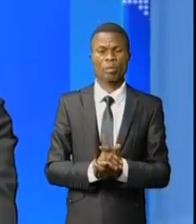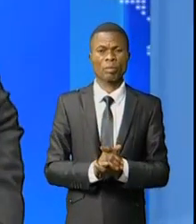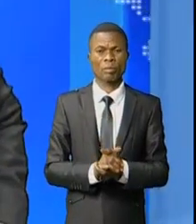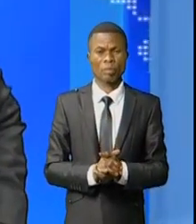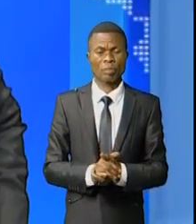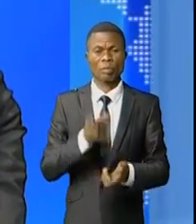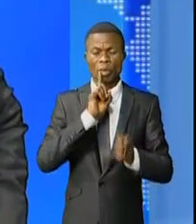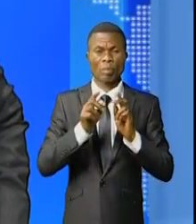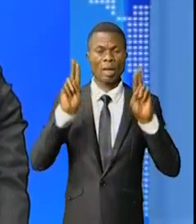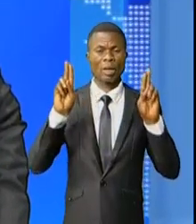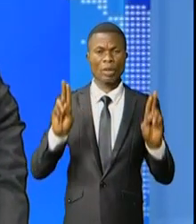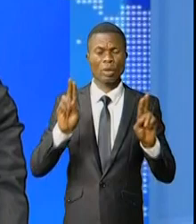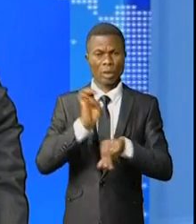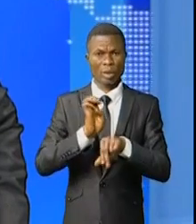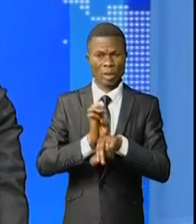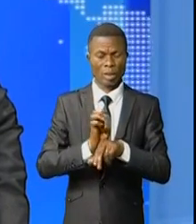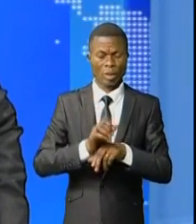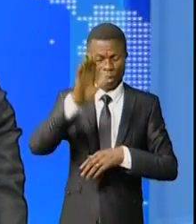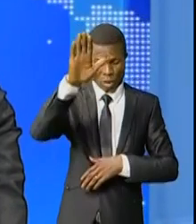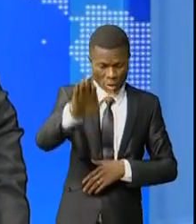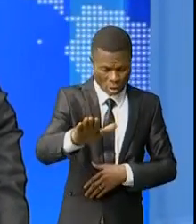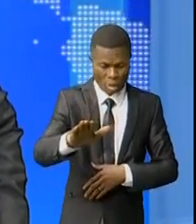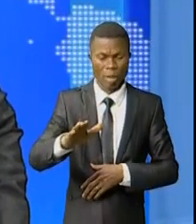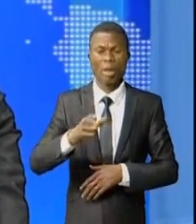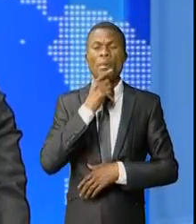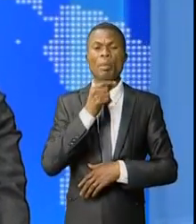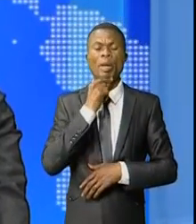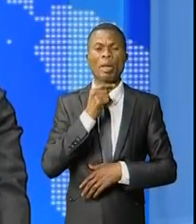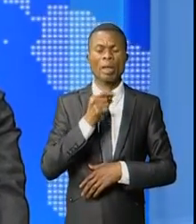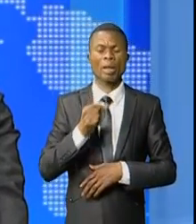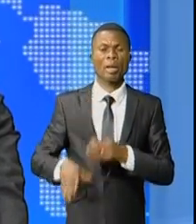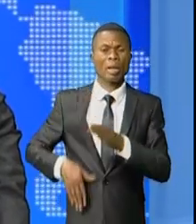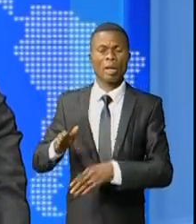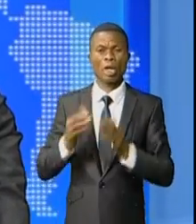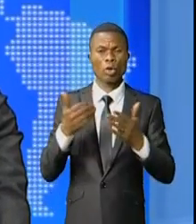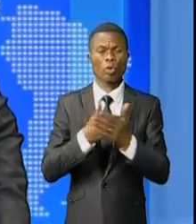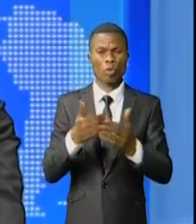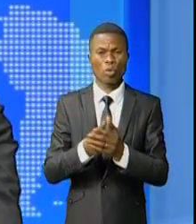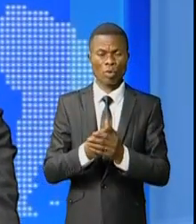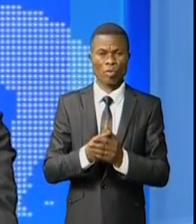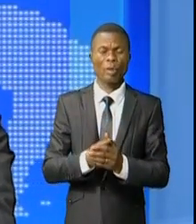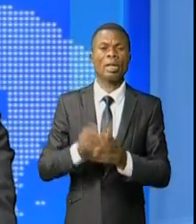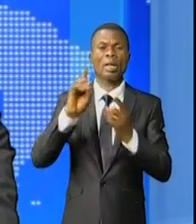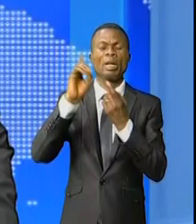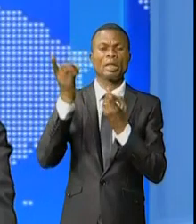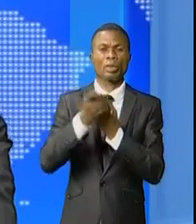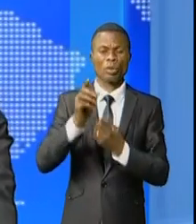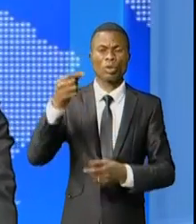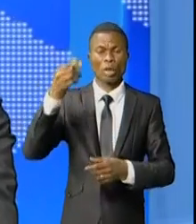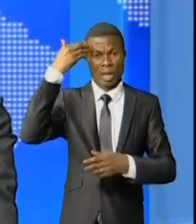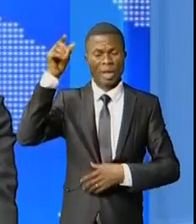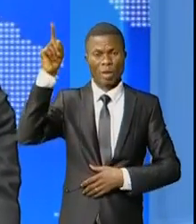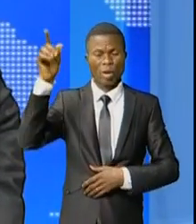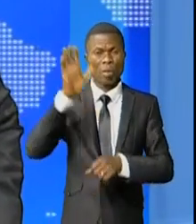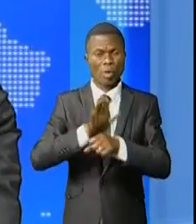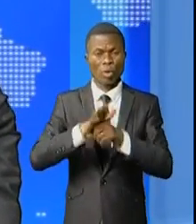Et parlons religion, avec cette ordination des nouveaux prêtres au diocèse de Guémena, la cérémonie a connu la participation de plusieurs